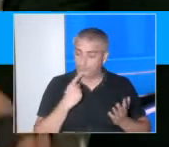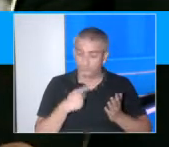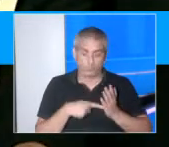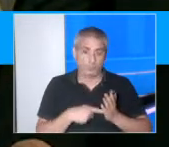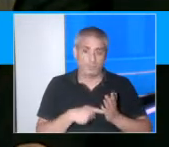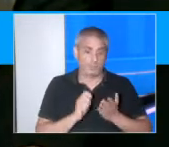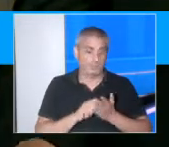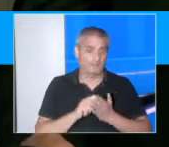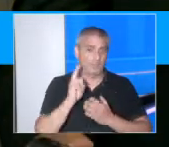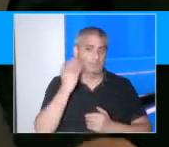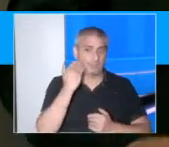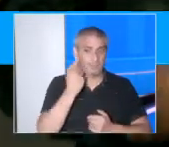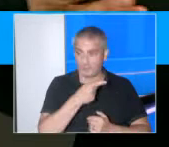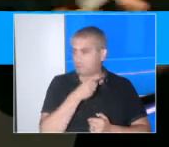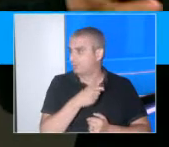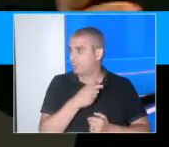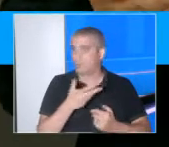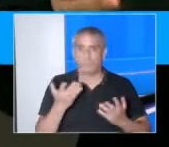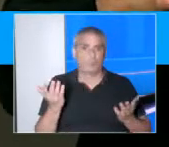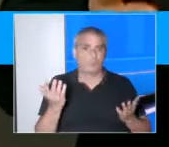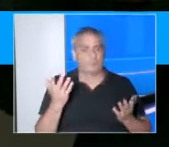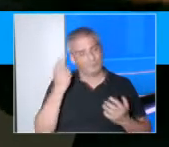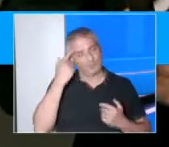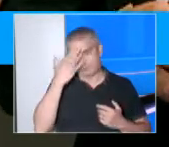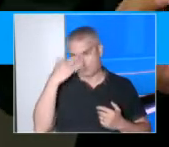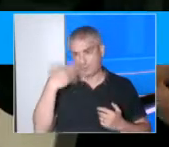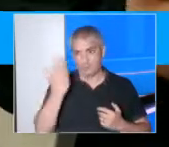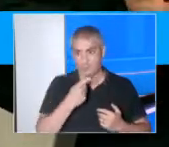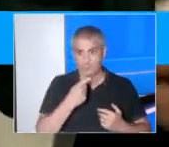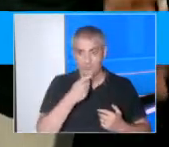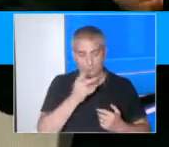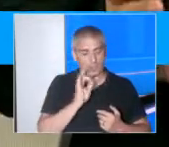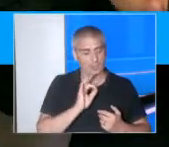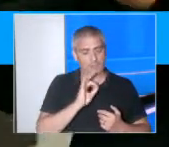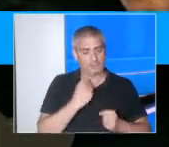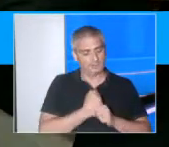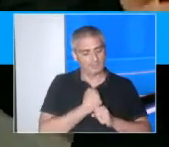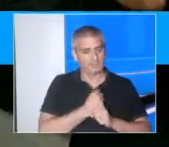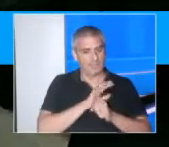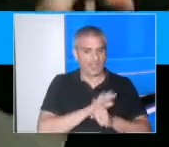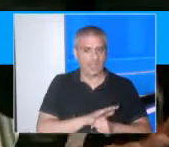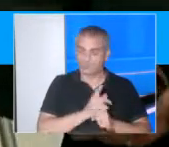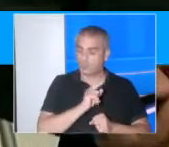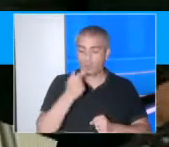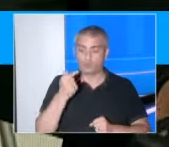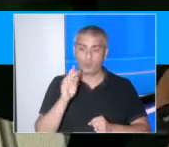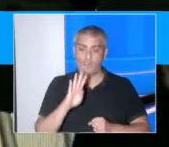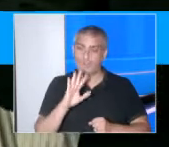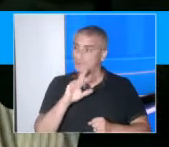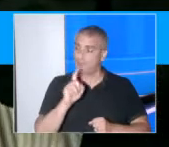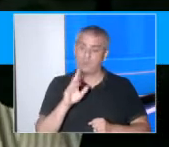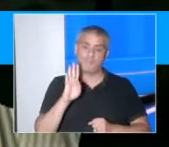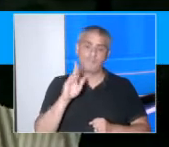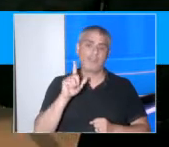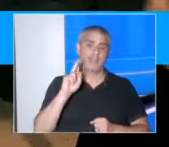למשל משרד החוץ האמריקני, שהוא, בוא נאמר, דעתו ידועה, הוא בכל זאת יפעיל את הלחץ, יודע, אם זה לא ג'ו ביידן, אז אולי זה יהיה